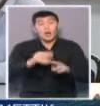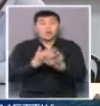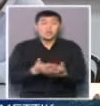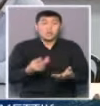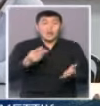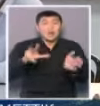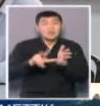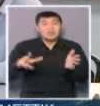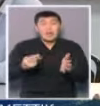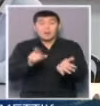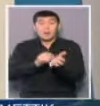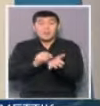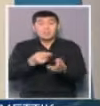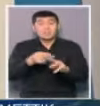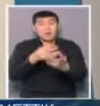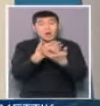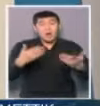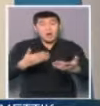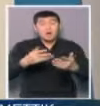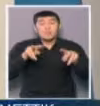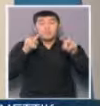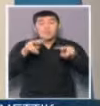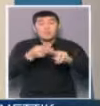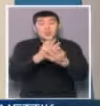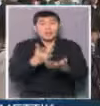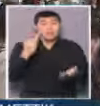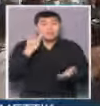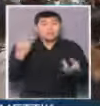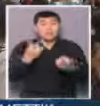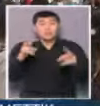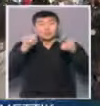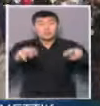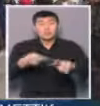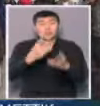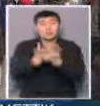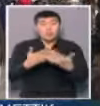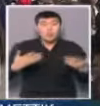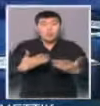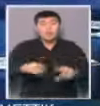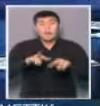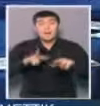мен зейнетақы аударымы жалпы үкіметтік бақылау жүйесіне алынуы тиіс. Депутаттардың ұсынысы